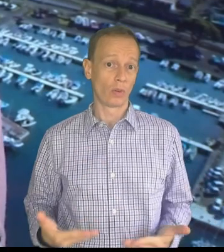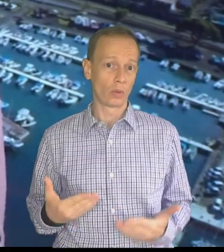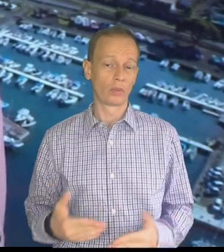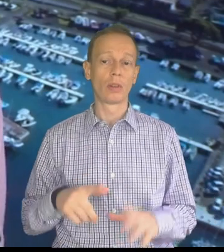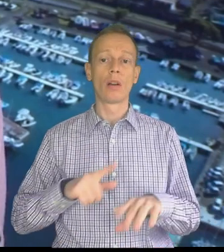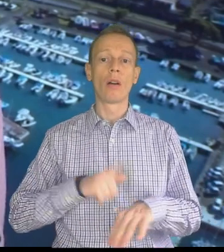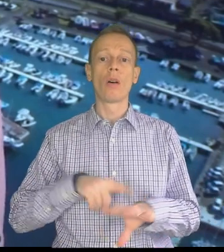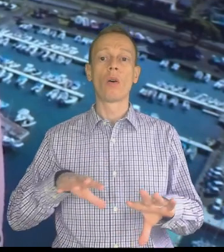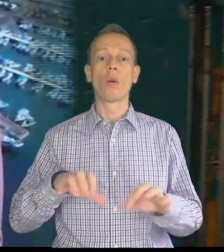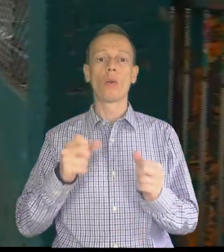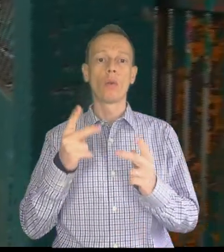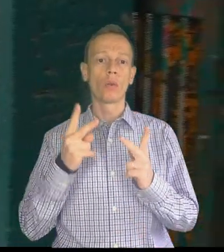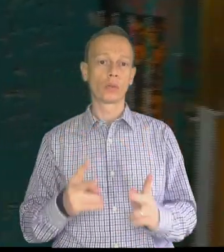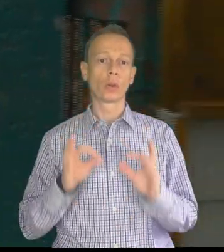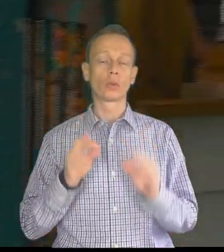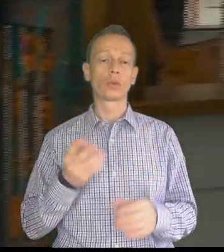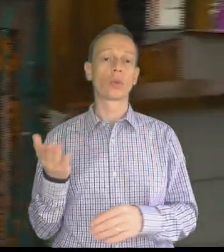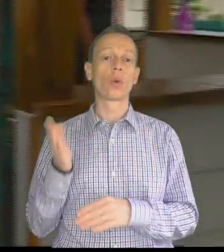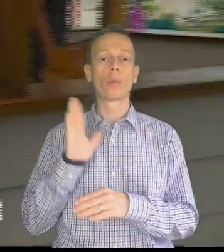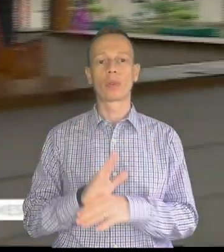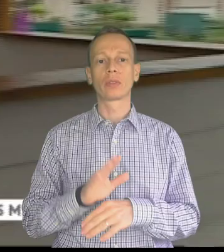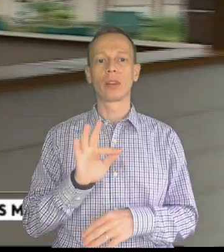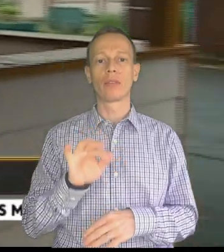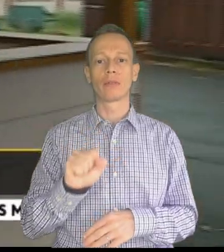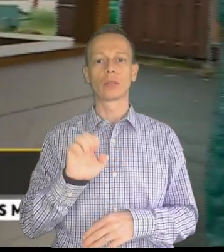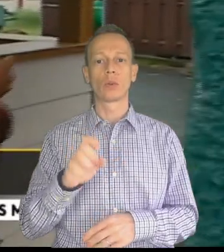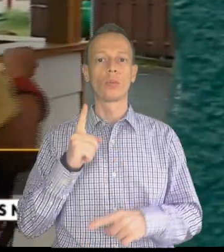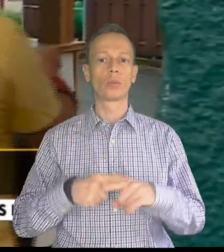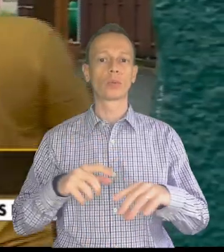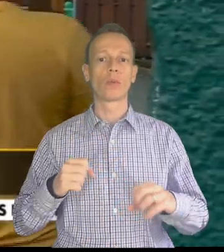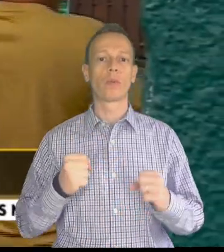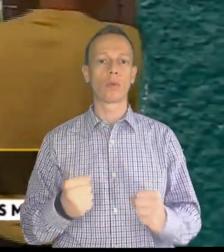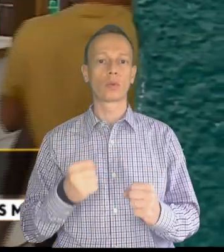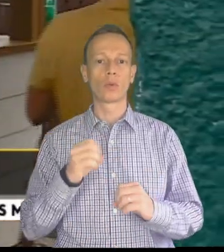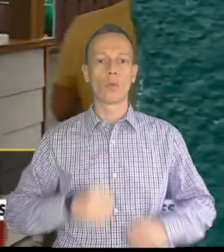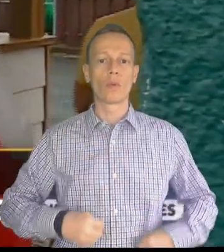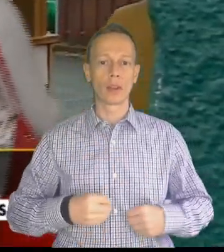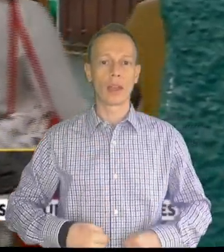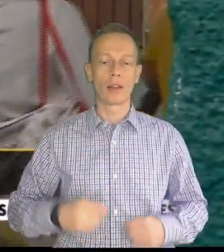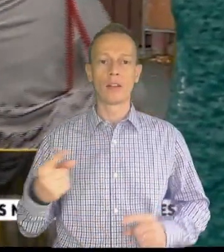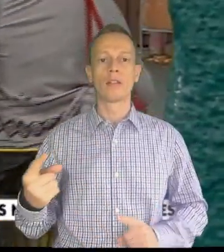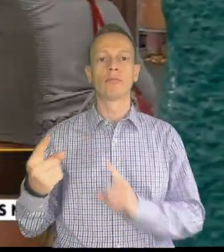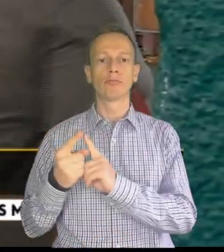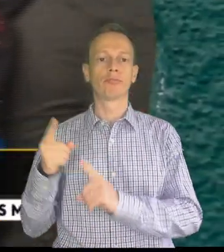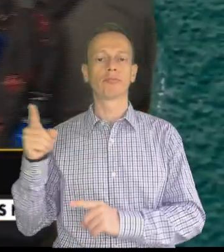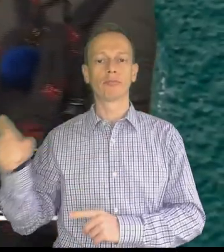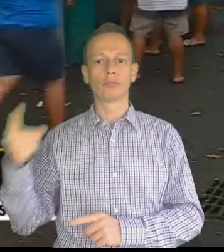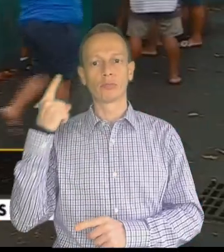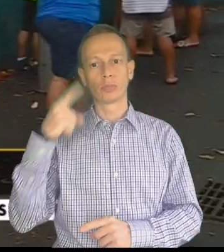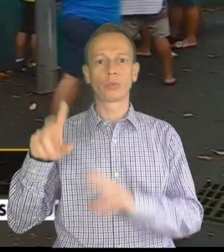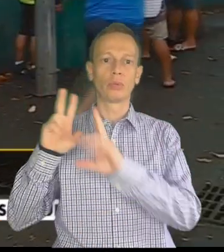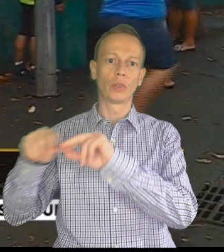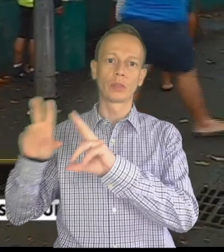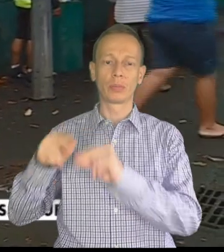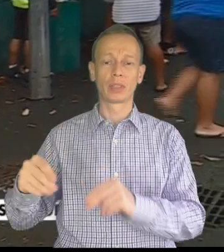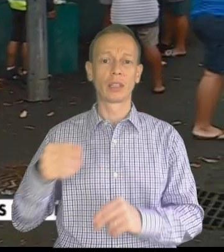mardi à 11h, une délégation de représentants de la FSU et de Force ouvrière était reçue au commissariat. Ces deux syndicats sont à l'initiative